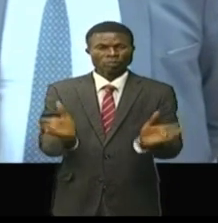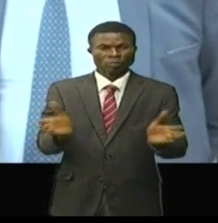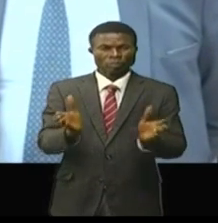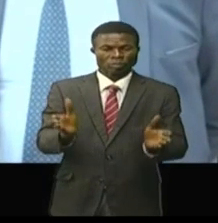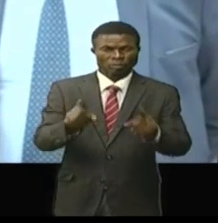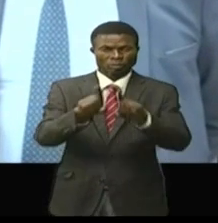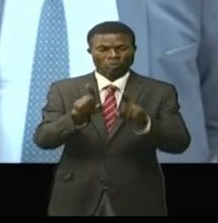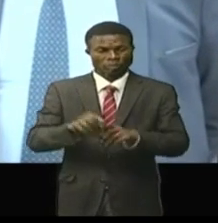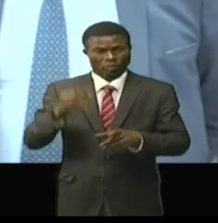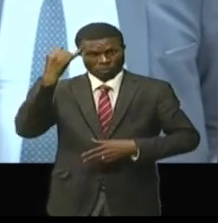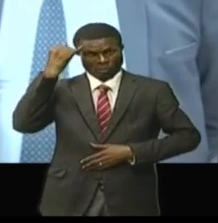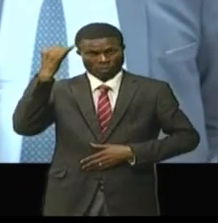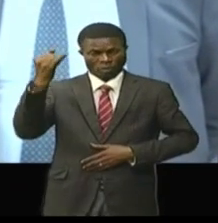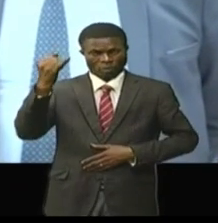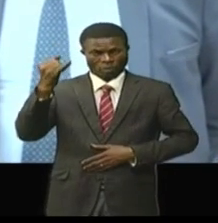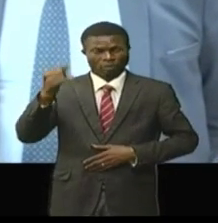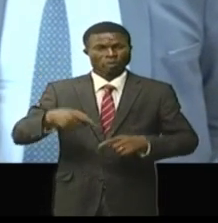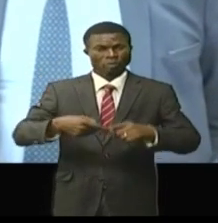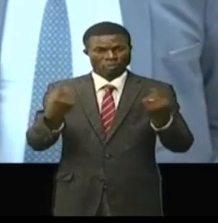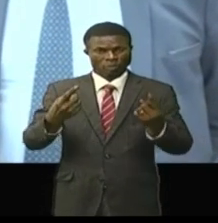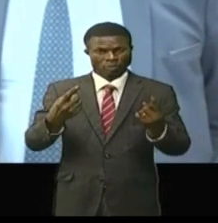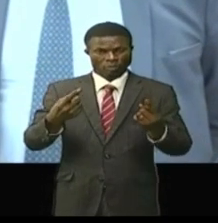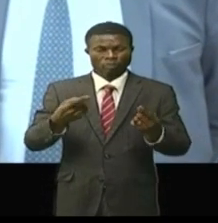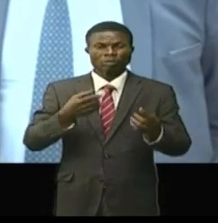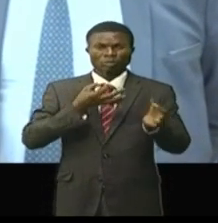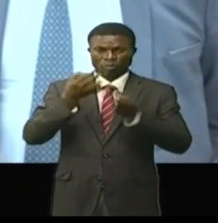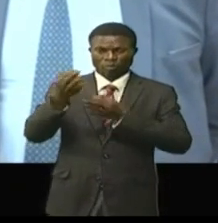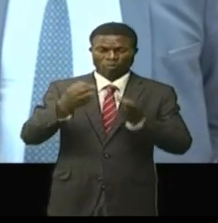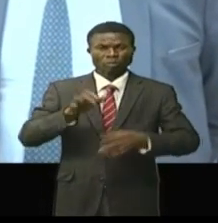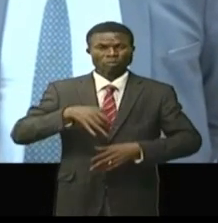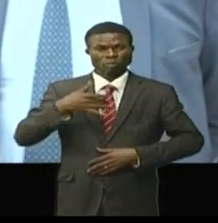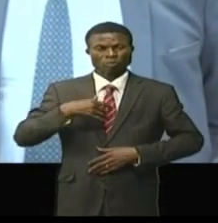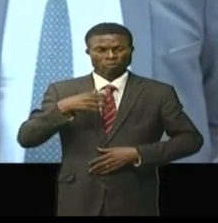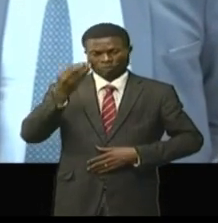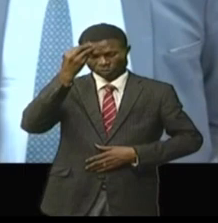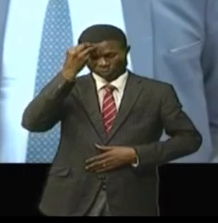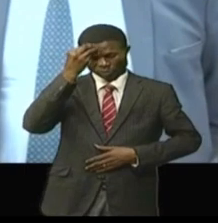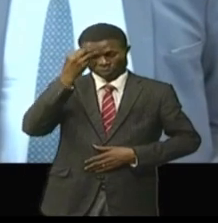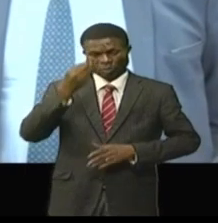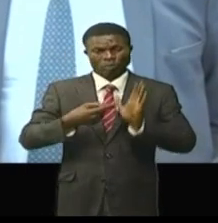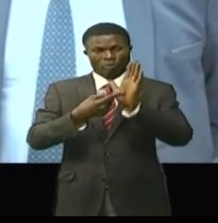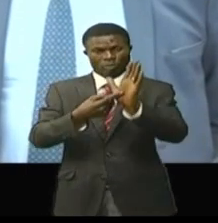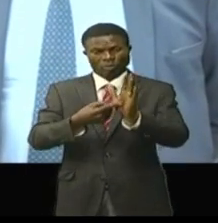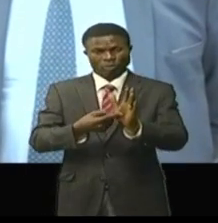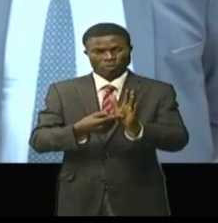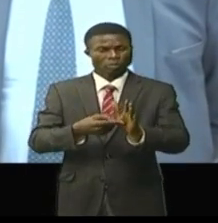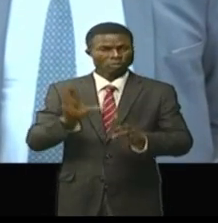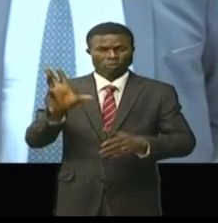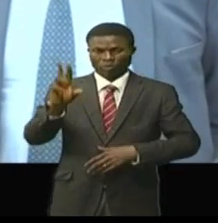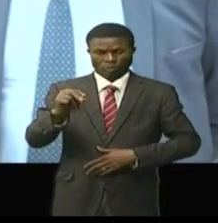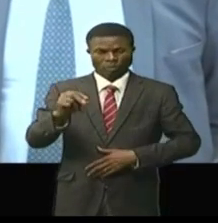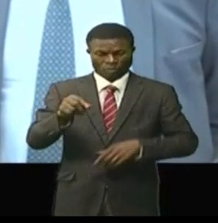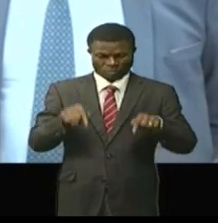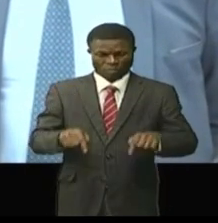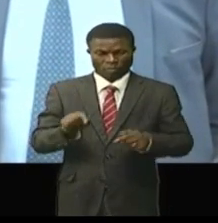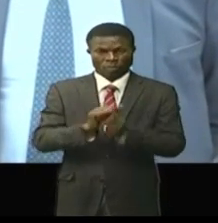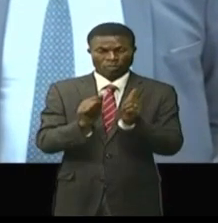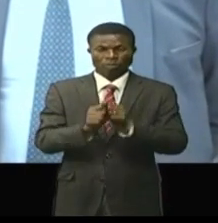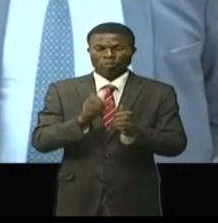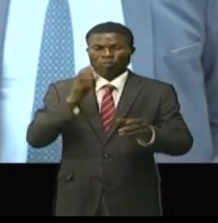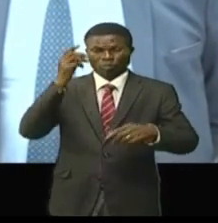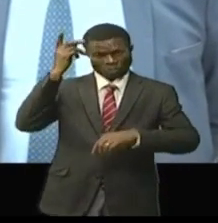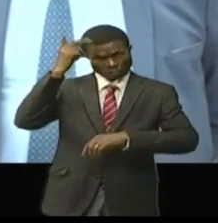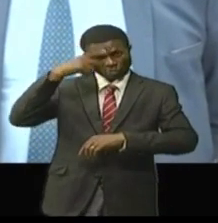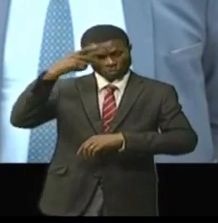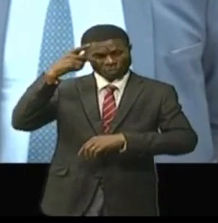ou à penser qu'il faut aller exprimer de sentiments de colère vis-à-vis d'eux. Nous sommes dans un processus diplomatique qui